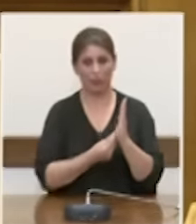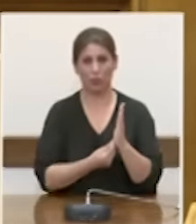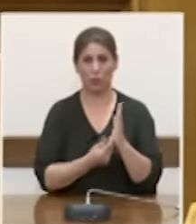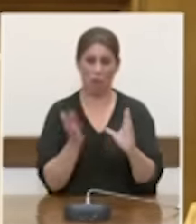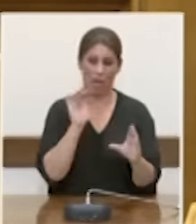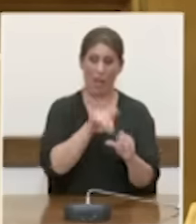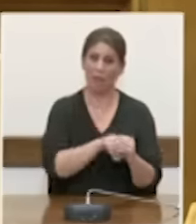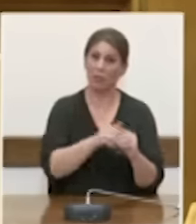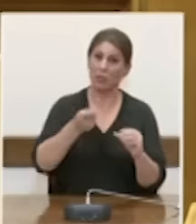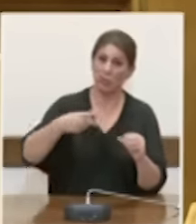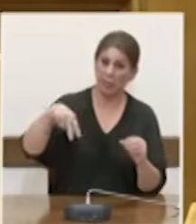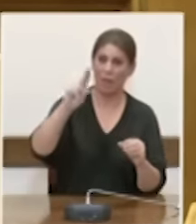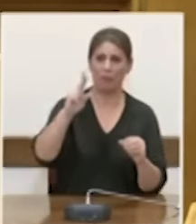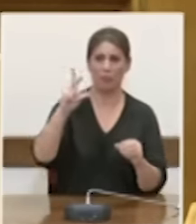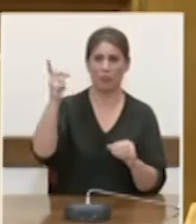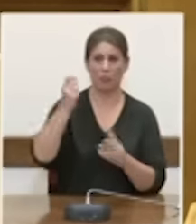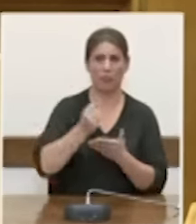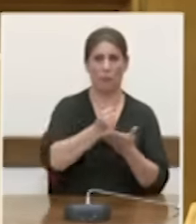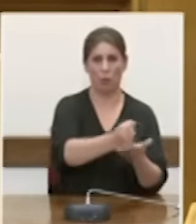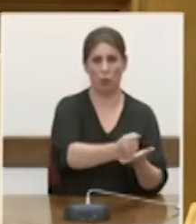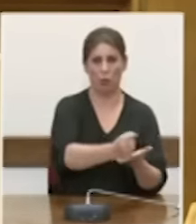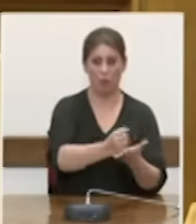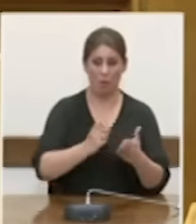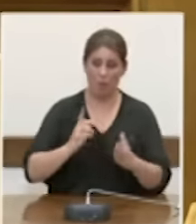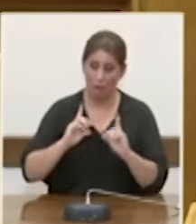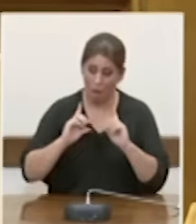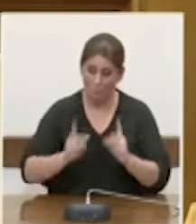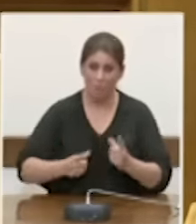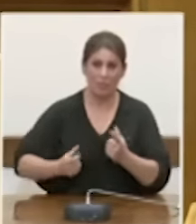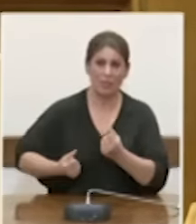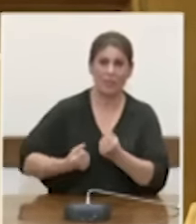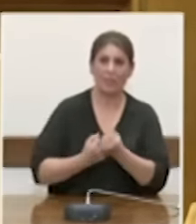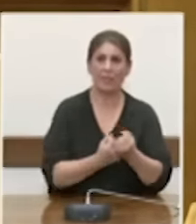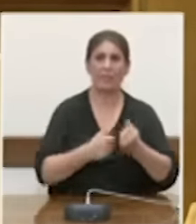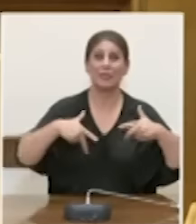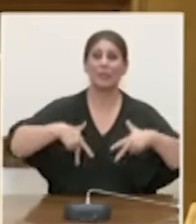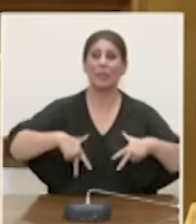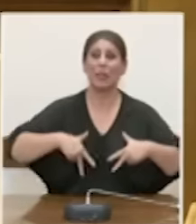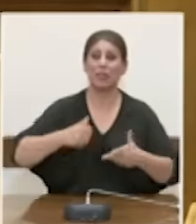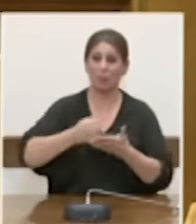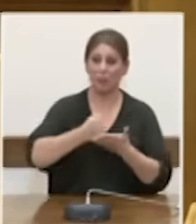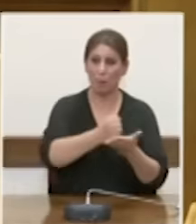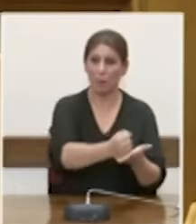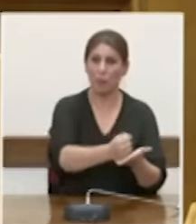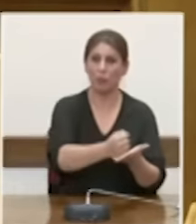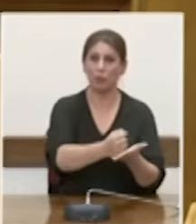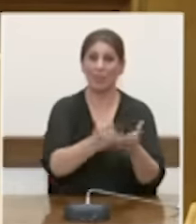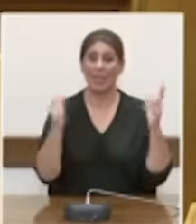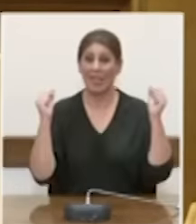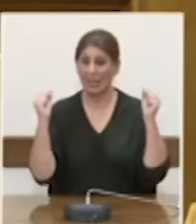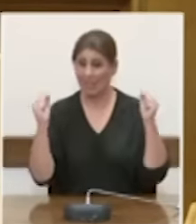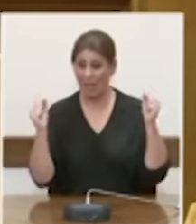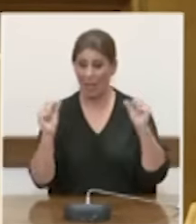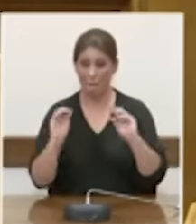και αύξηση της επιδότησης. Αποφασιστική ενίσχυση της κρατικής χρηματοδότησης για υγεία,